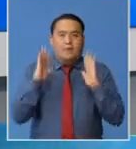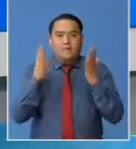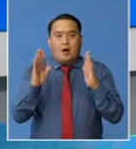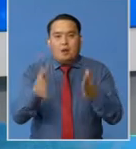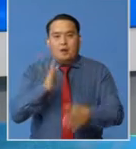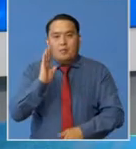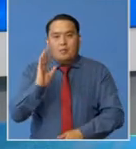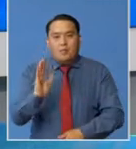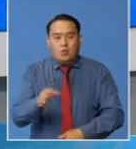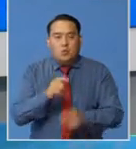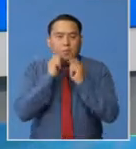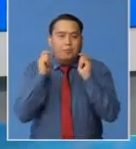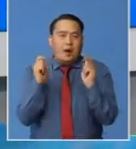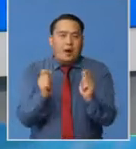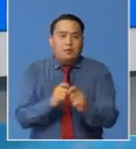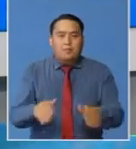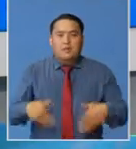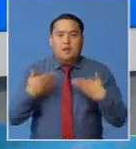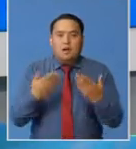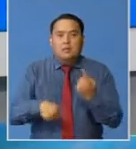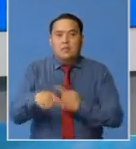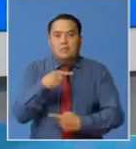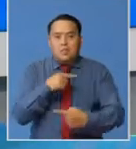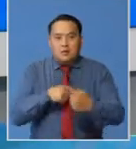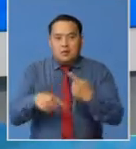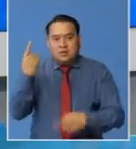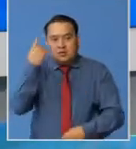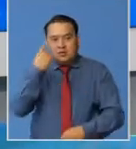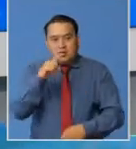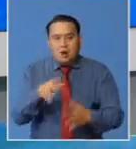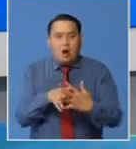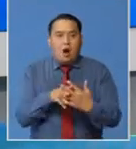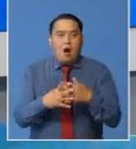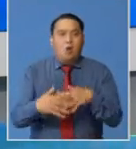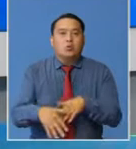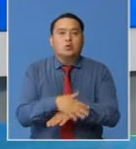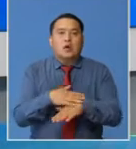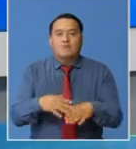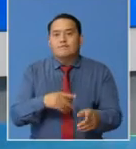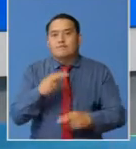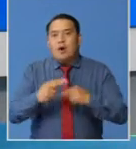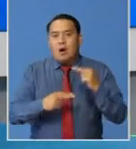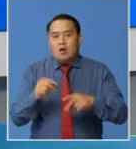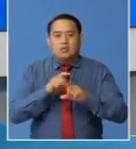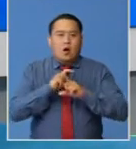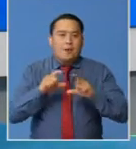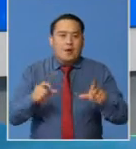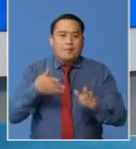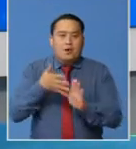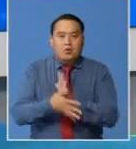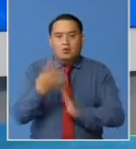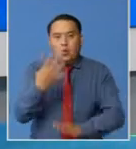отдыха. Столь ценный подарок сельчанам преподнесли бизнесмены и инициативные жители аула. На возведение объекта они затратили